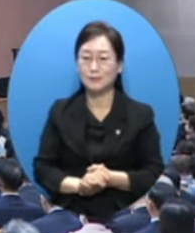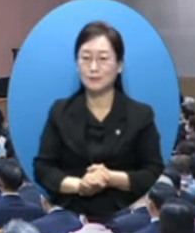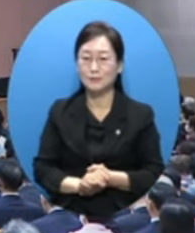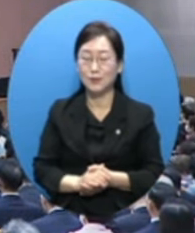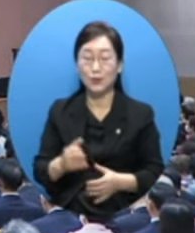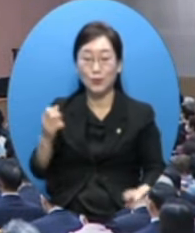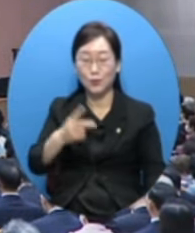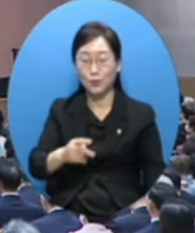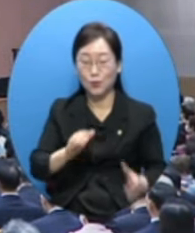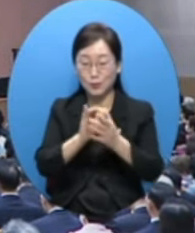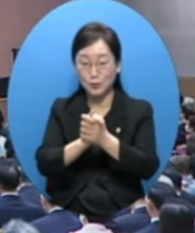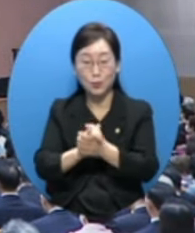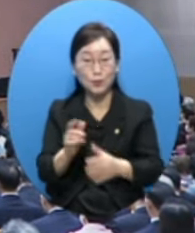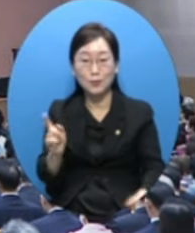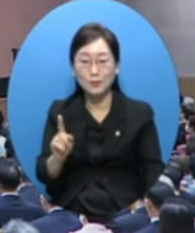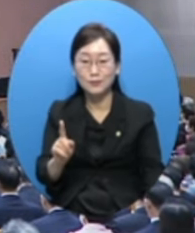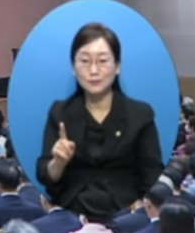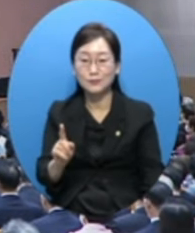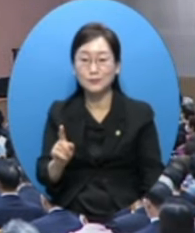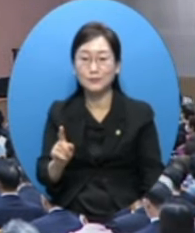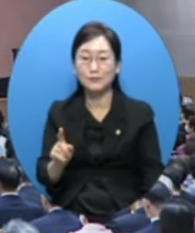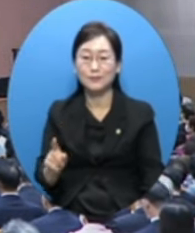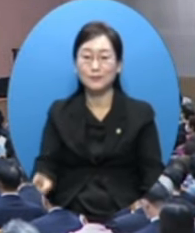나가서 우리가 기억해야 될 것은